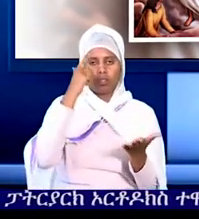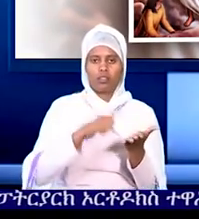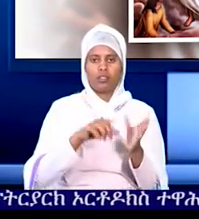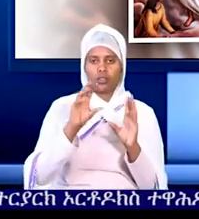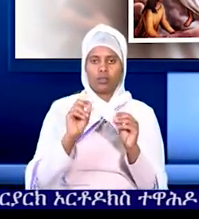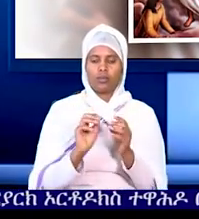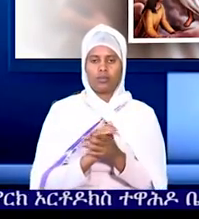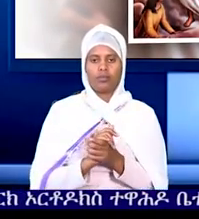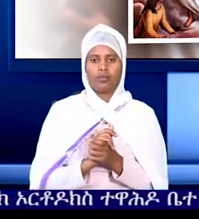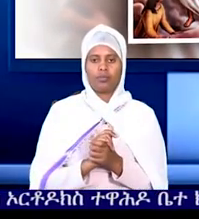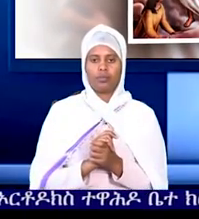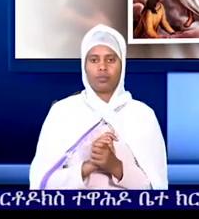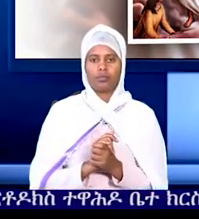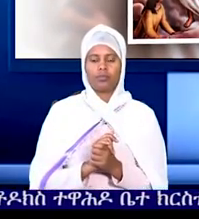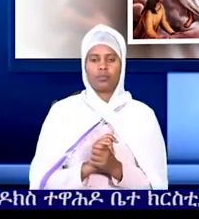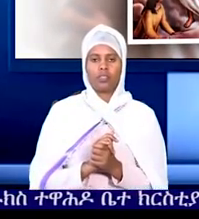ሓንቲ ትእዛዝ ዘፍጥረት